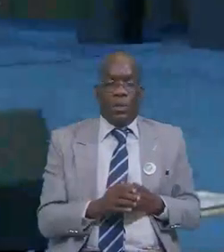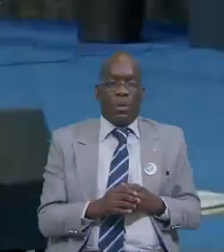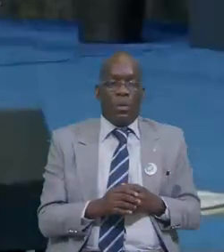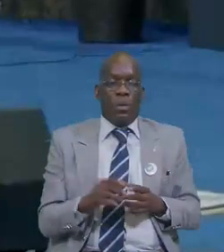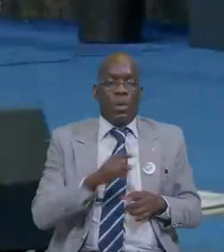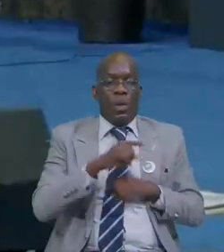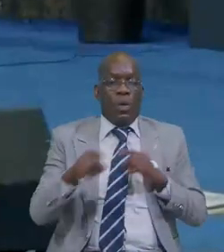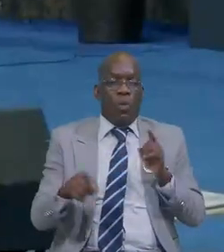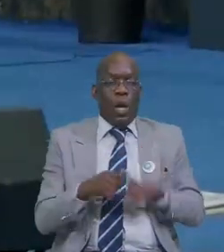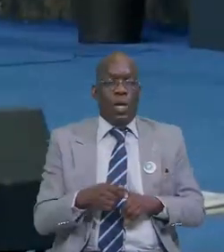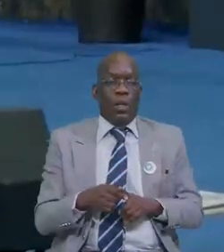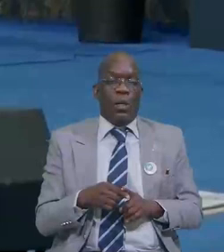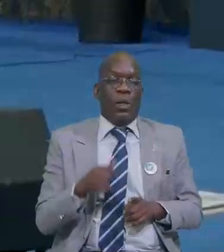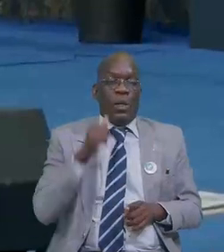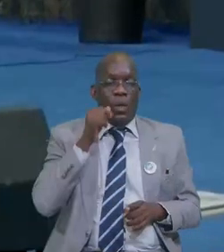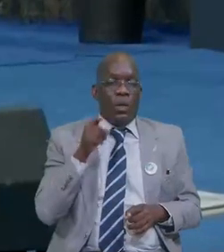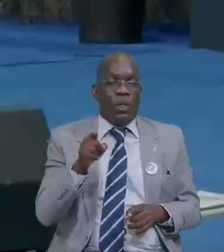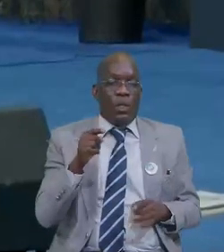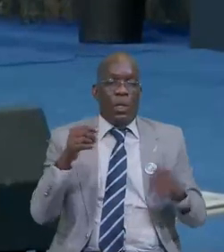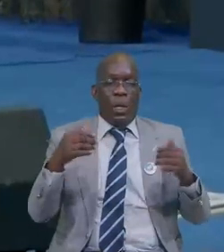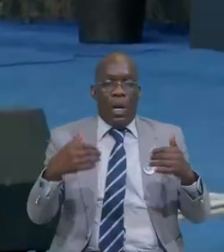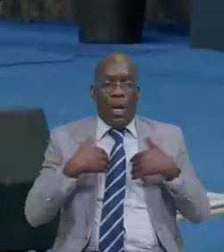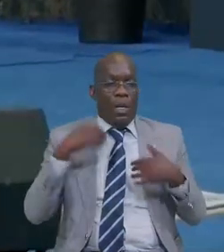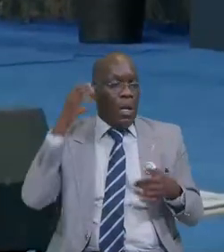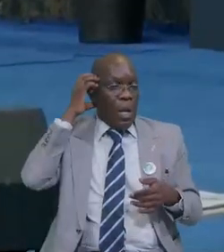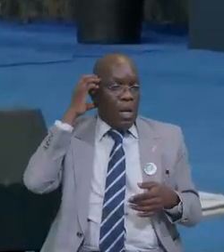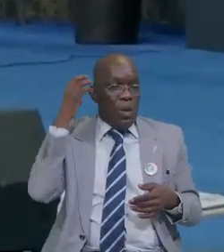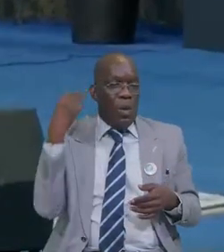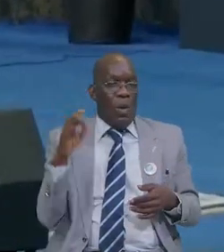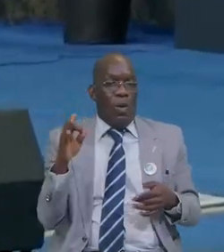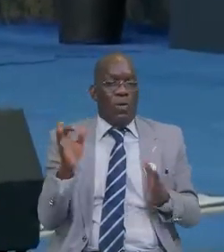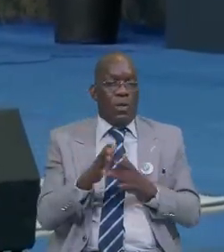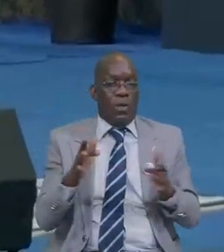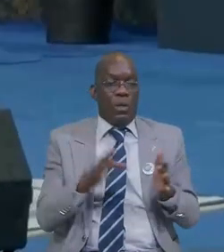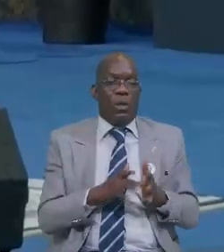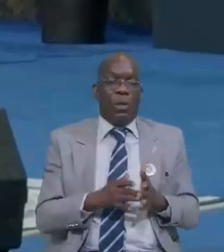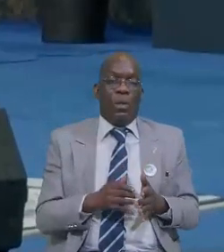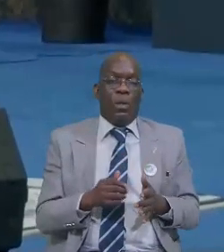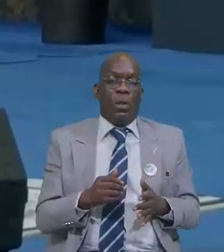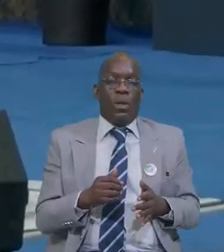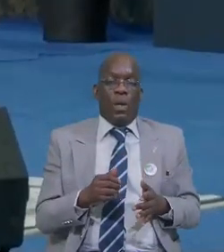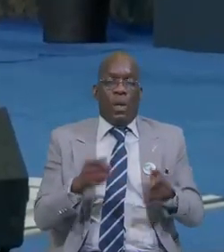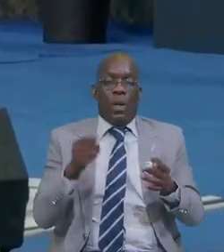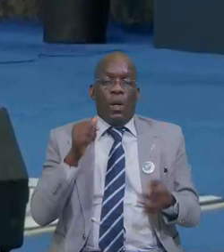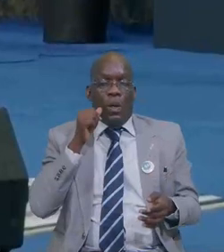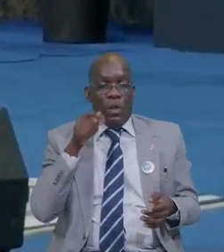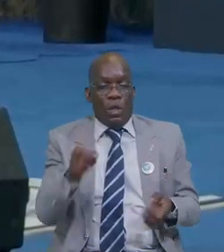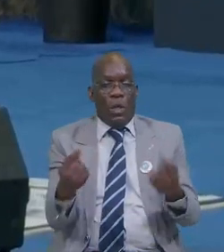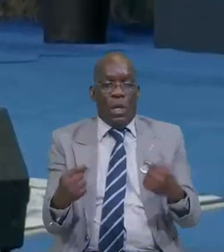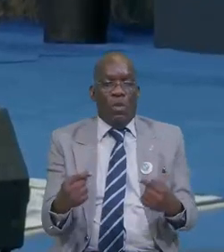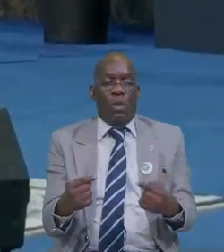27. Marc 5, 27. Ayant entendu parler de Jésus, elle vint dans la foule.